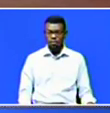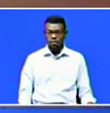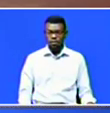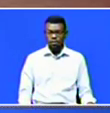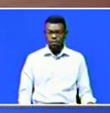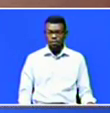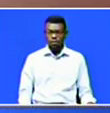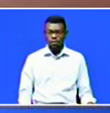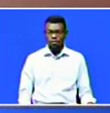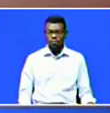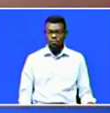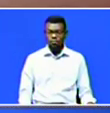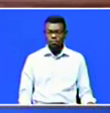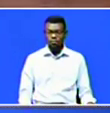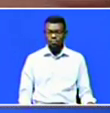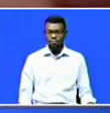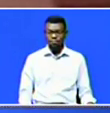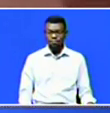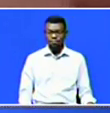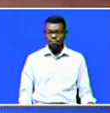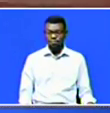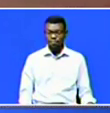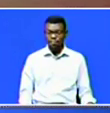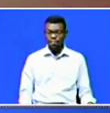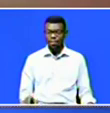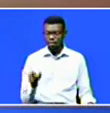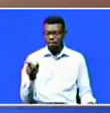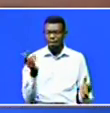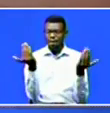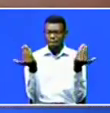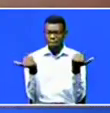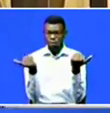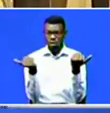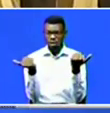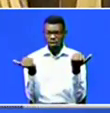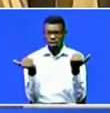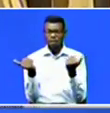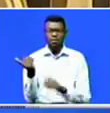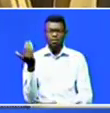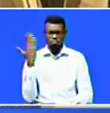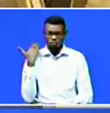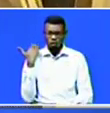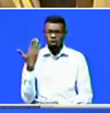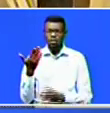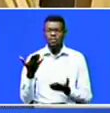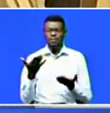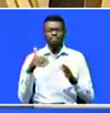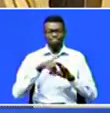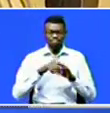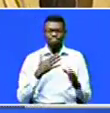I'm not going. These are tags. Japo Miguna Miguna alikuwa mbali kimwili na pengine kiroho nchini